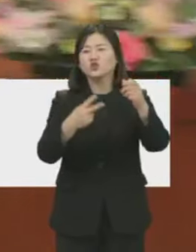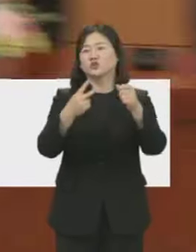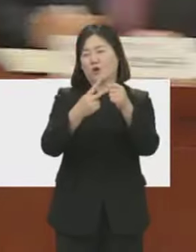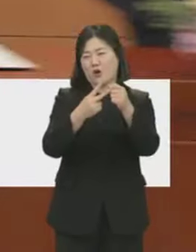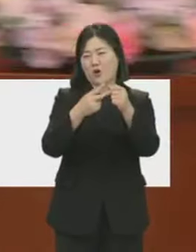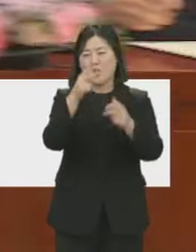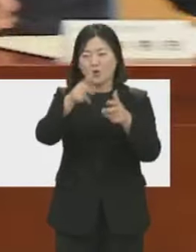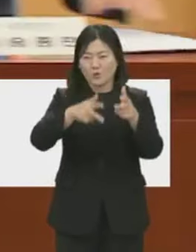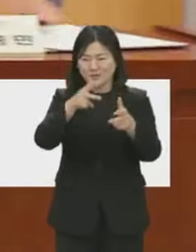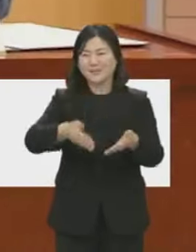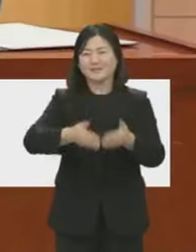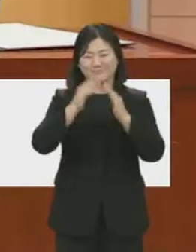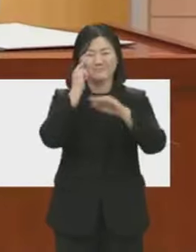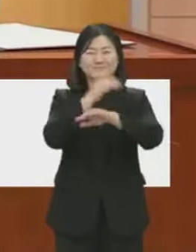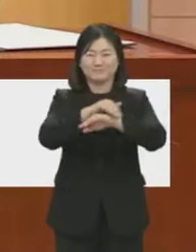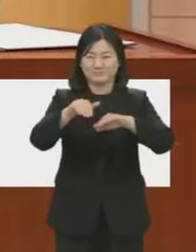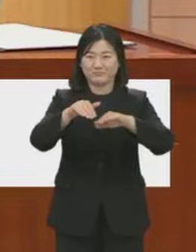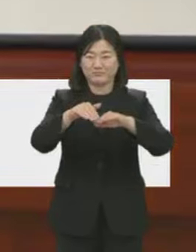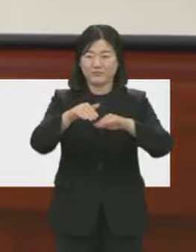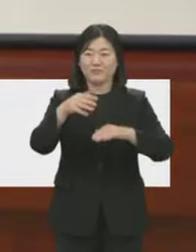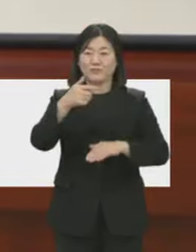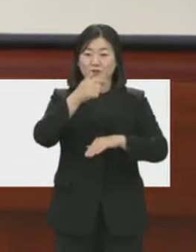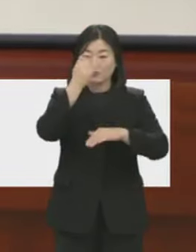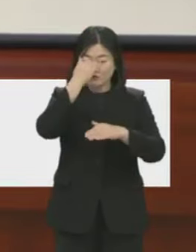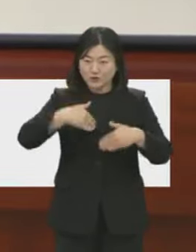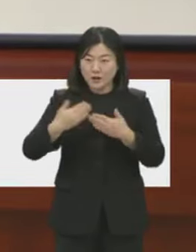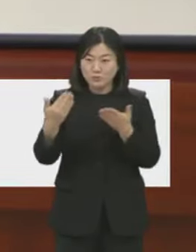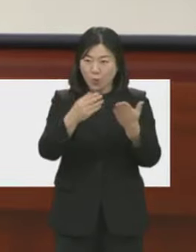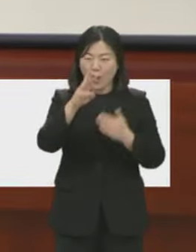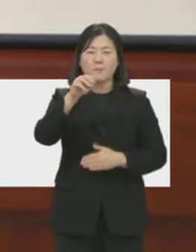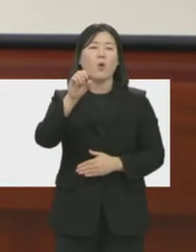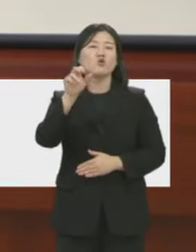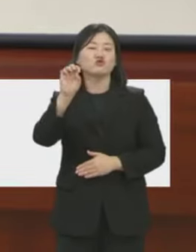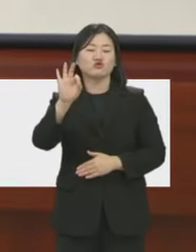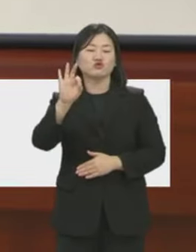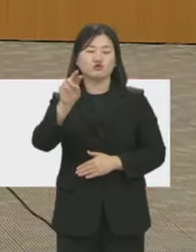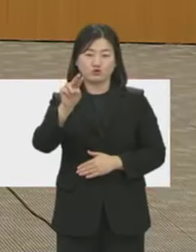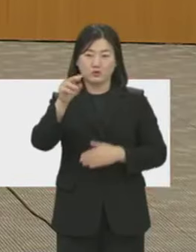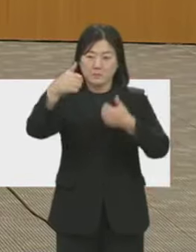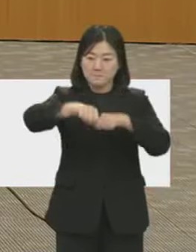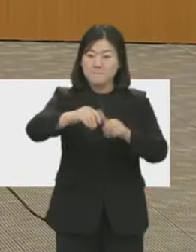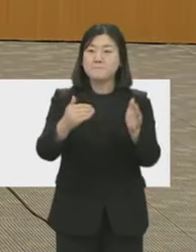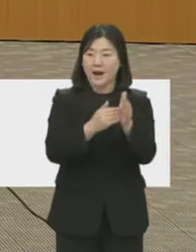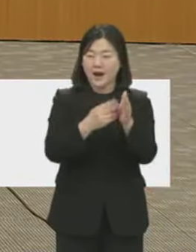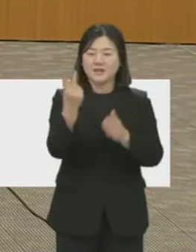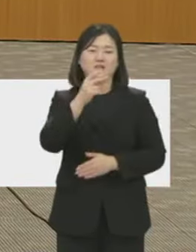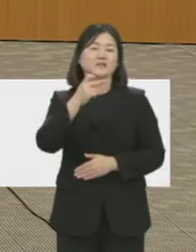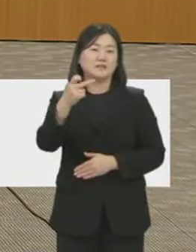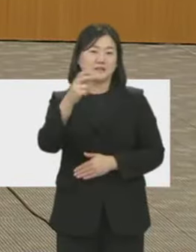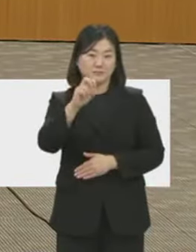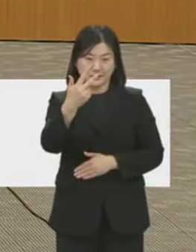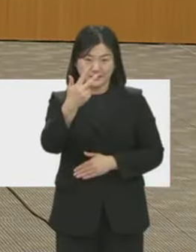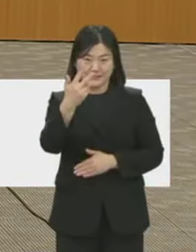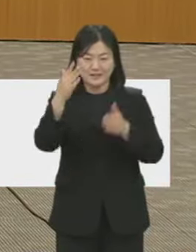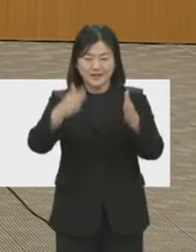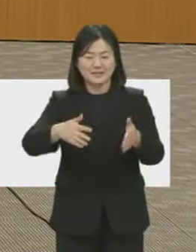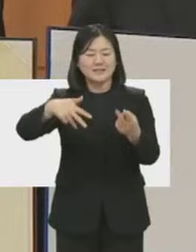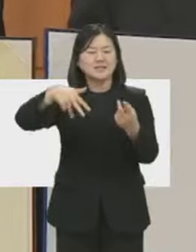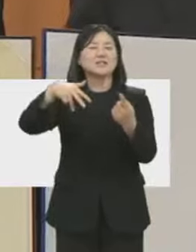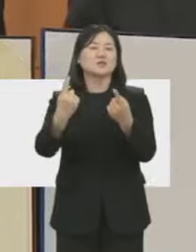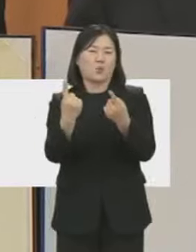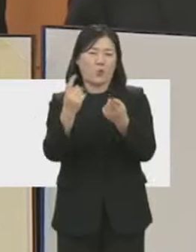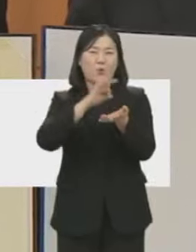케이블 공장을 짓습니다 대한전선은 충남도와를 체결하고 오는 2027년까지 1조원을